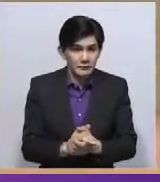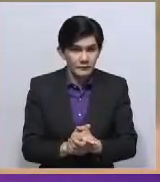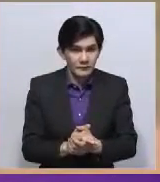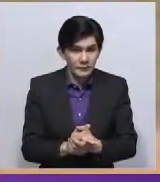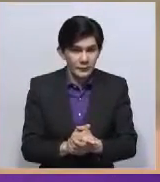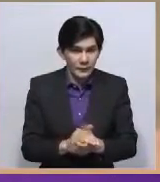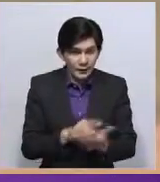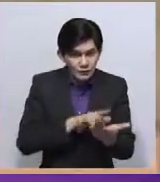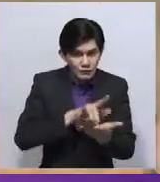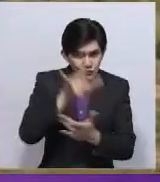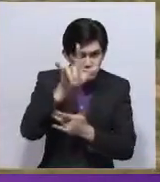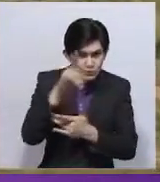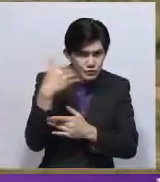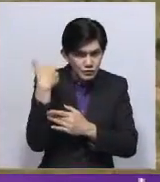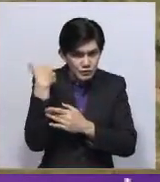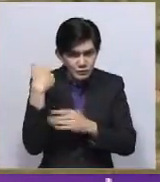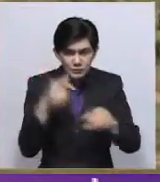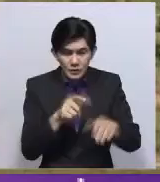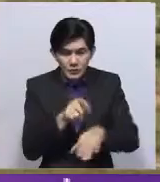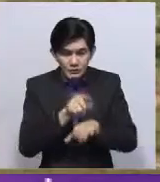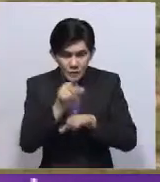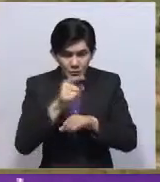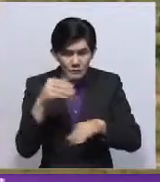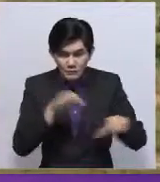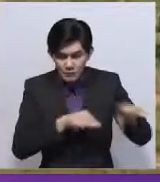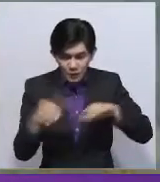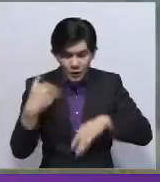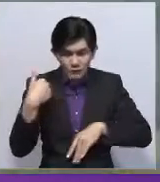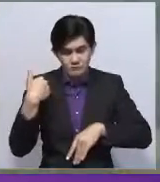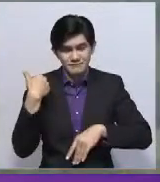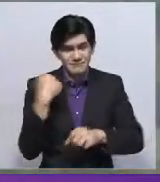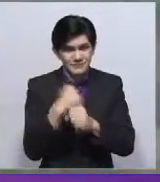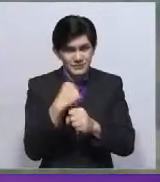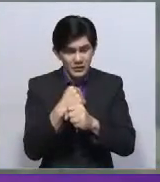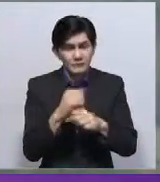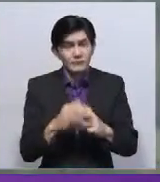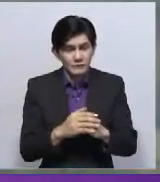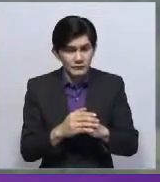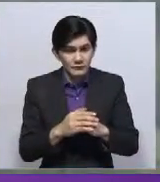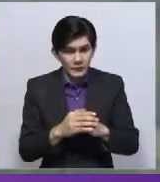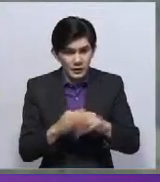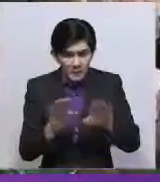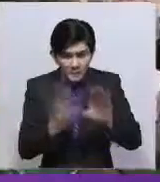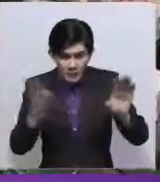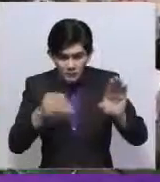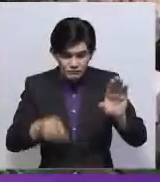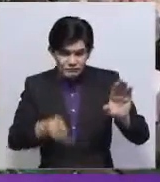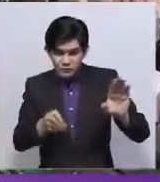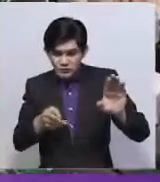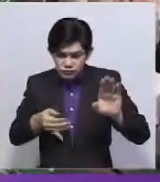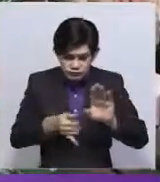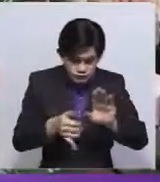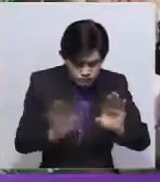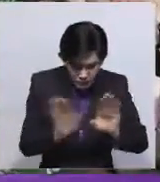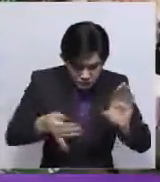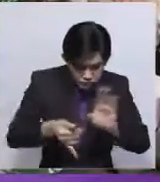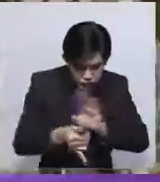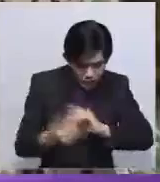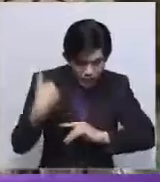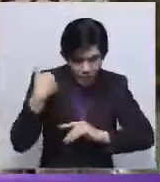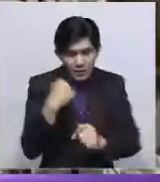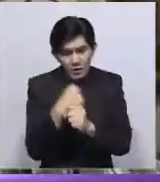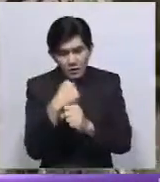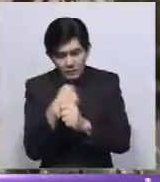การบินขัดขวางทางอากาศการยิงเตรียมและการยิงสนับสนุนของปืนใหญ่การเจาะช่องเปิดเส้นทางของทหารช่างการเ